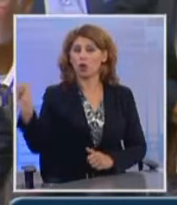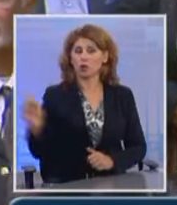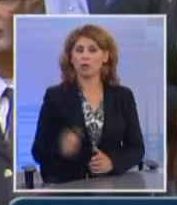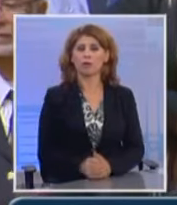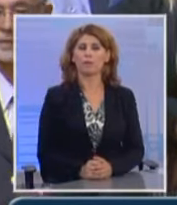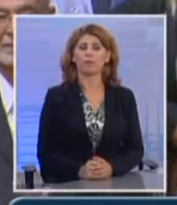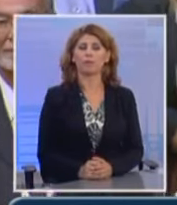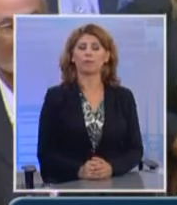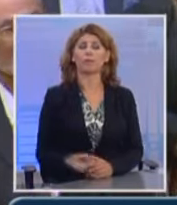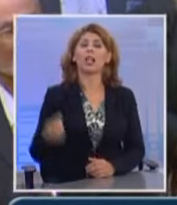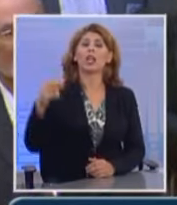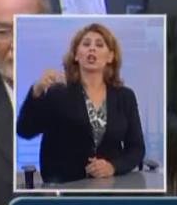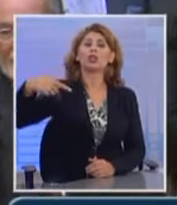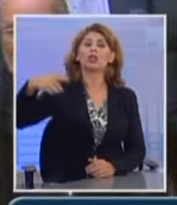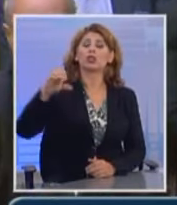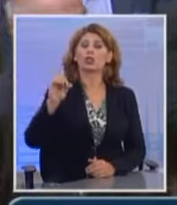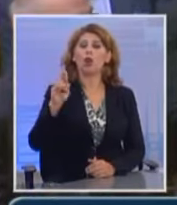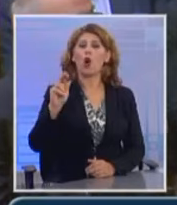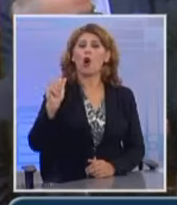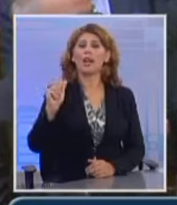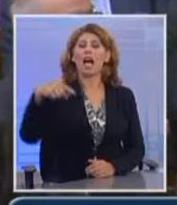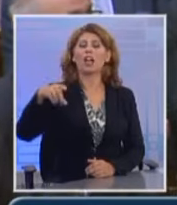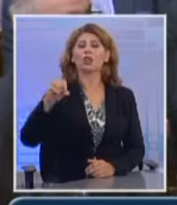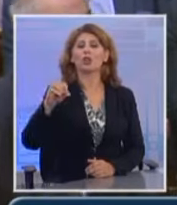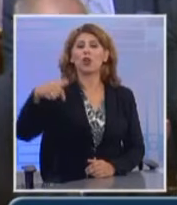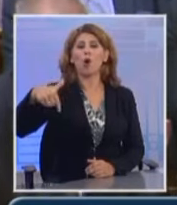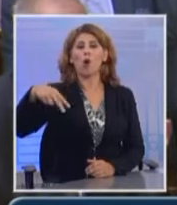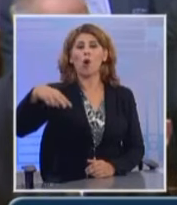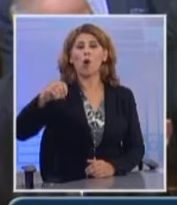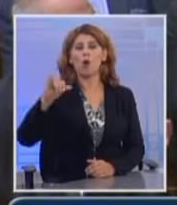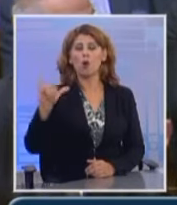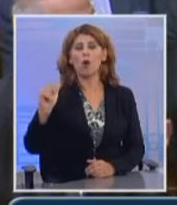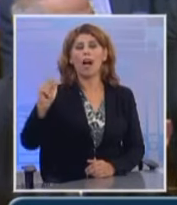και Ντοράτογλου Ανάργυρος.